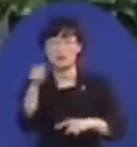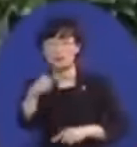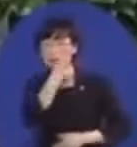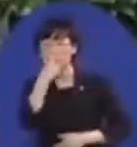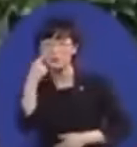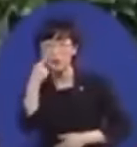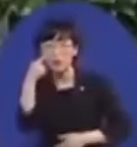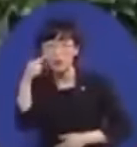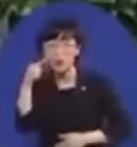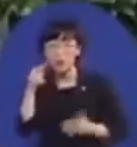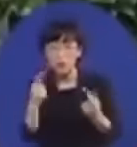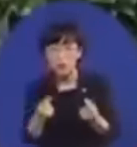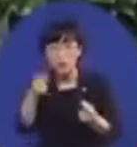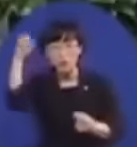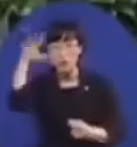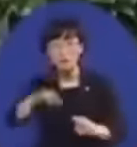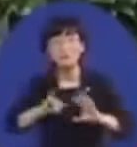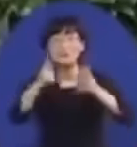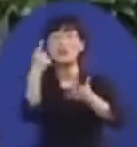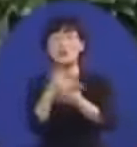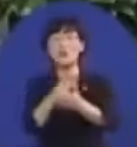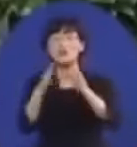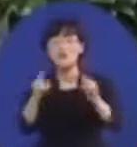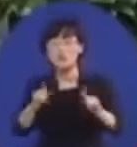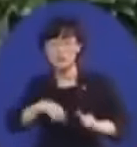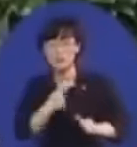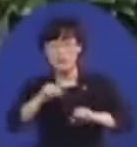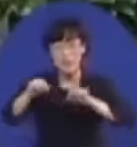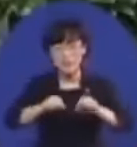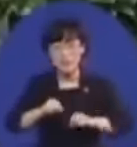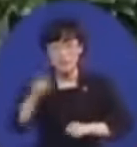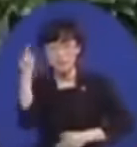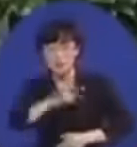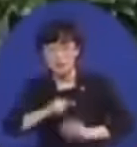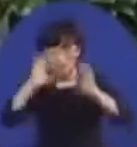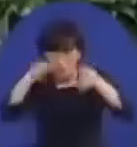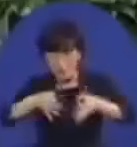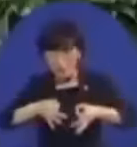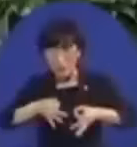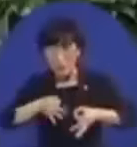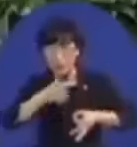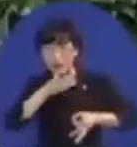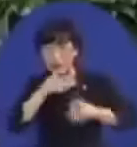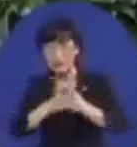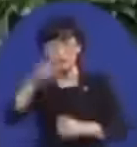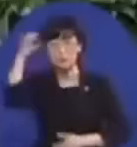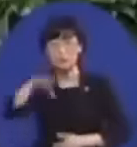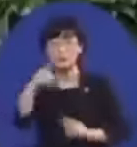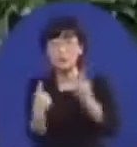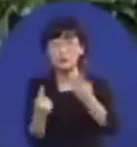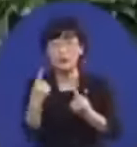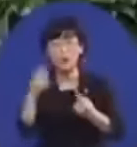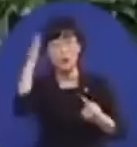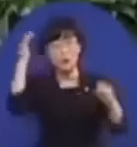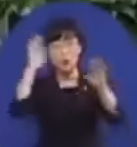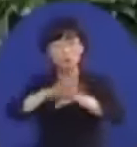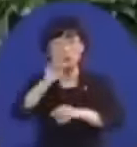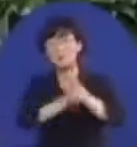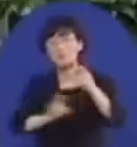빛이 세상에 왔으되 사람들이 자기 행위가 악함으로 빛보다 어두움을 더 사랑한